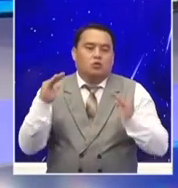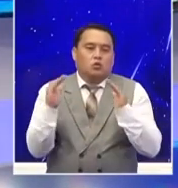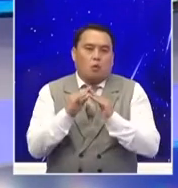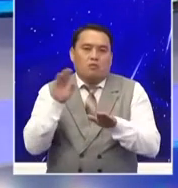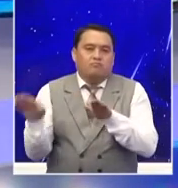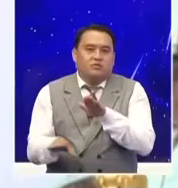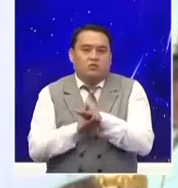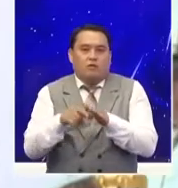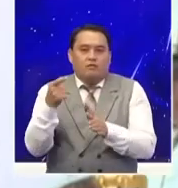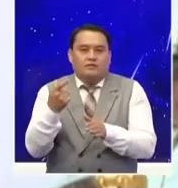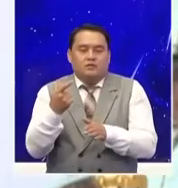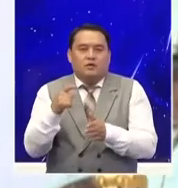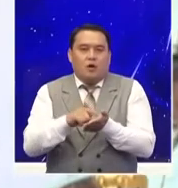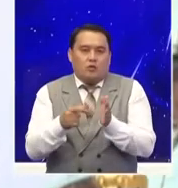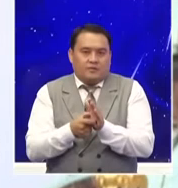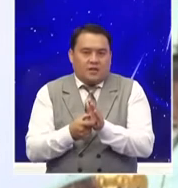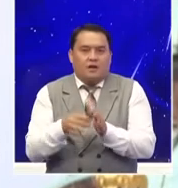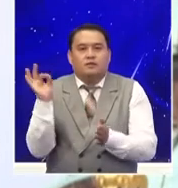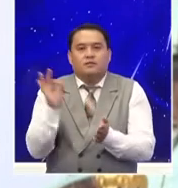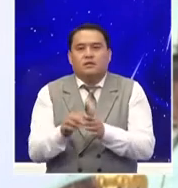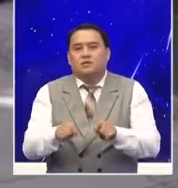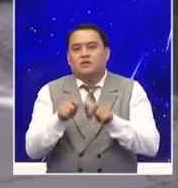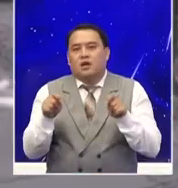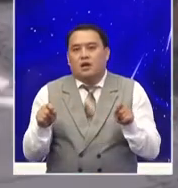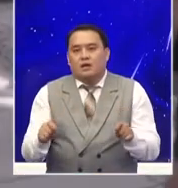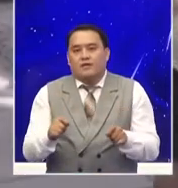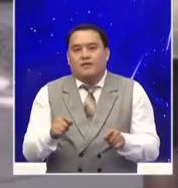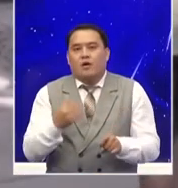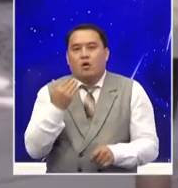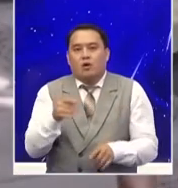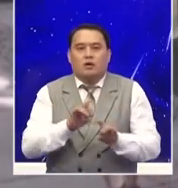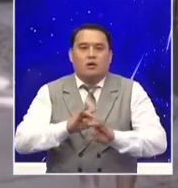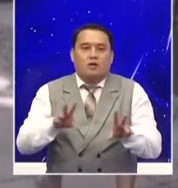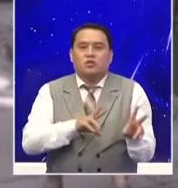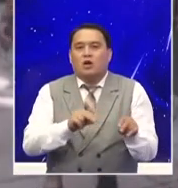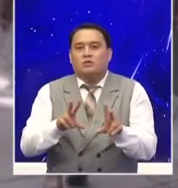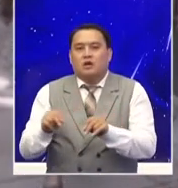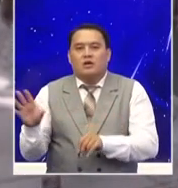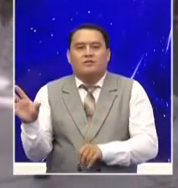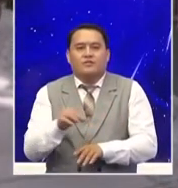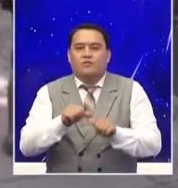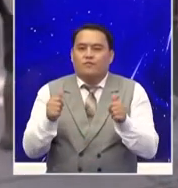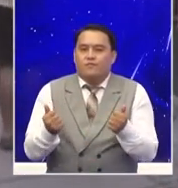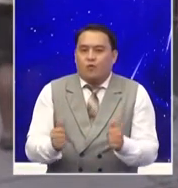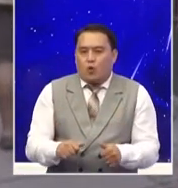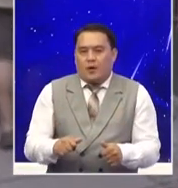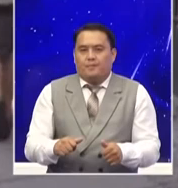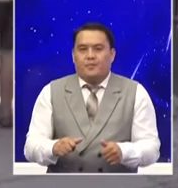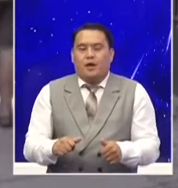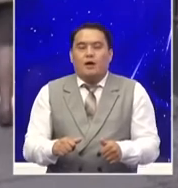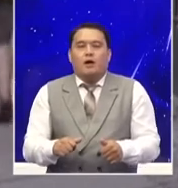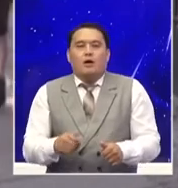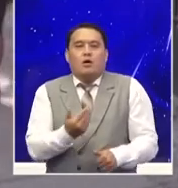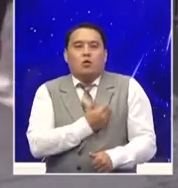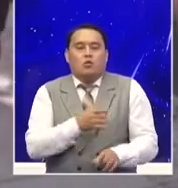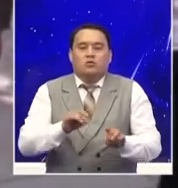и спокойной улочки датской столицы. Цель основателя музея Майка Викинга – рассказать о счастье во всех его формах и проявлениях. Майк